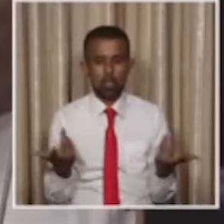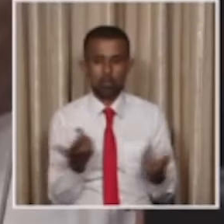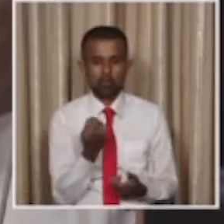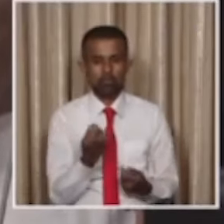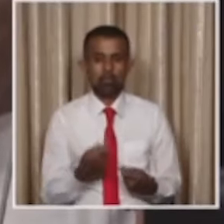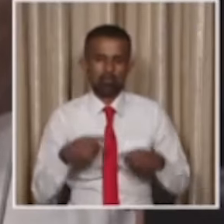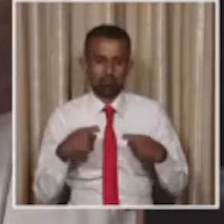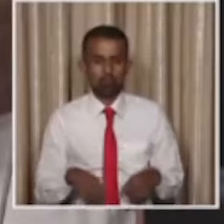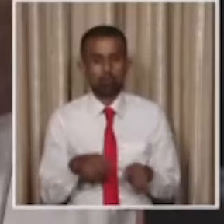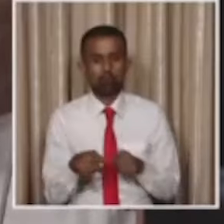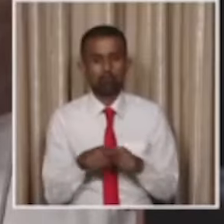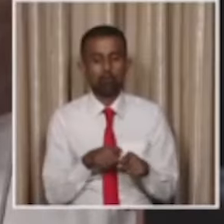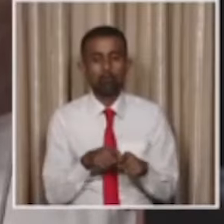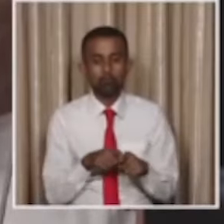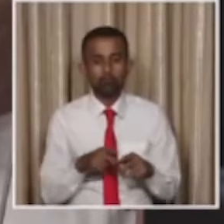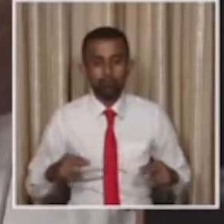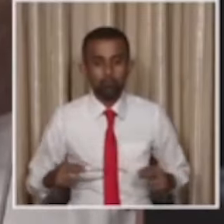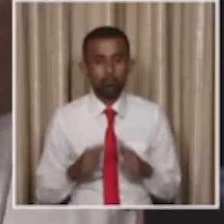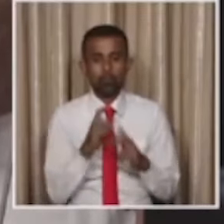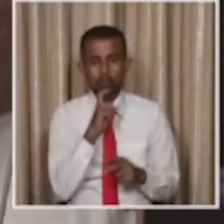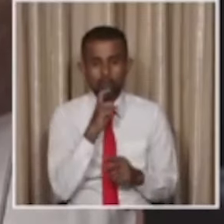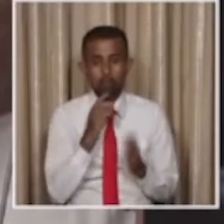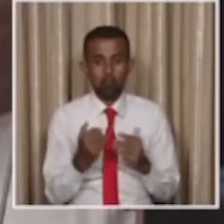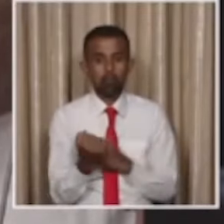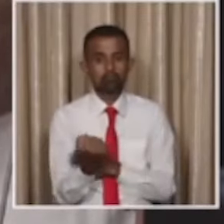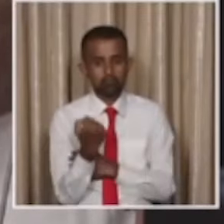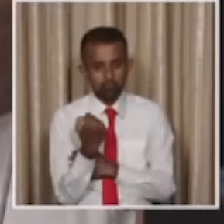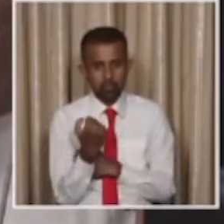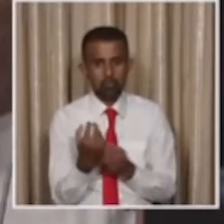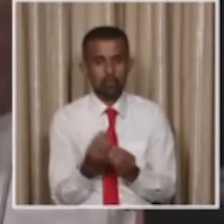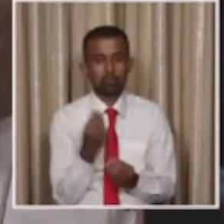කරන එකක්. ශ්‍රේෂ්ඨාධිකරණය තවත් ශක්තිමත් කළා.